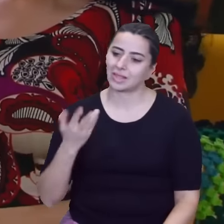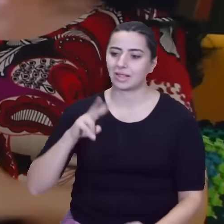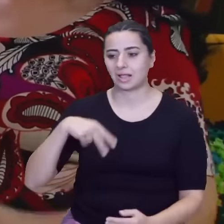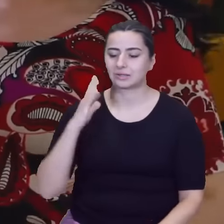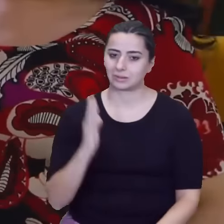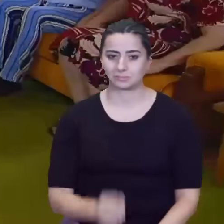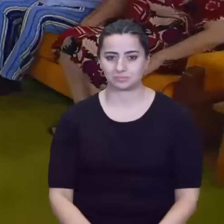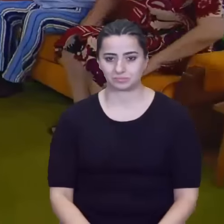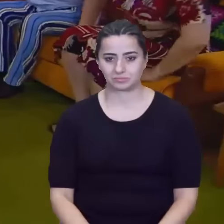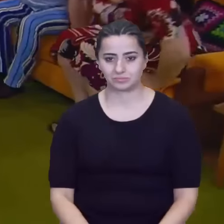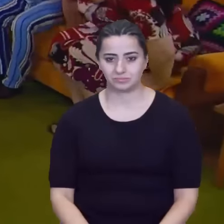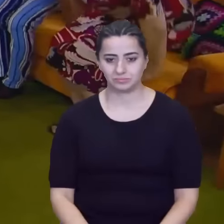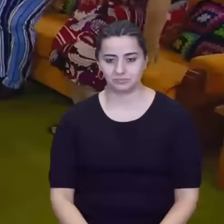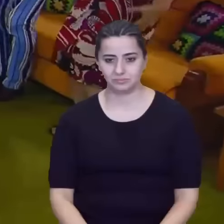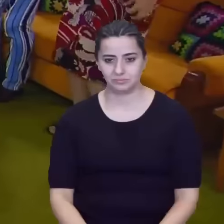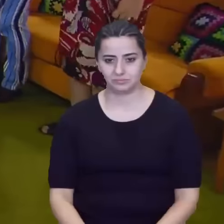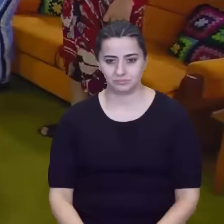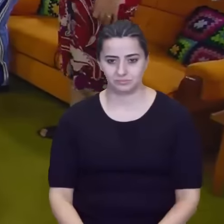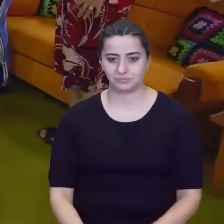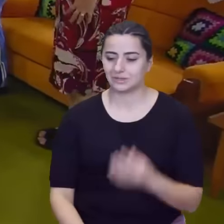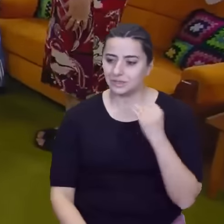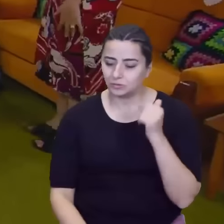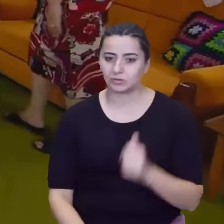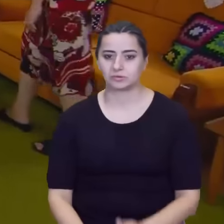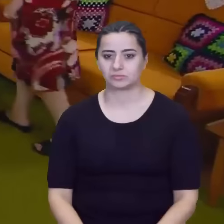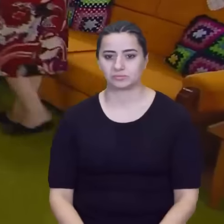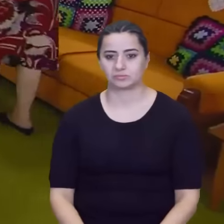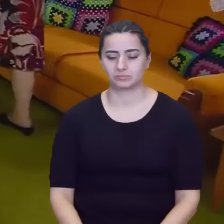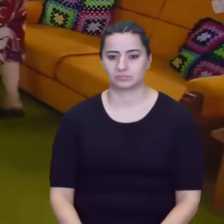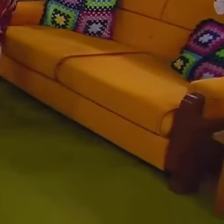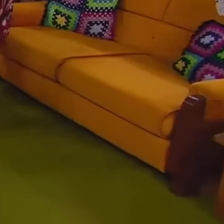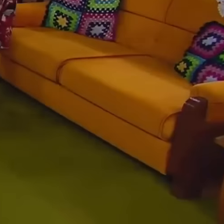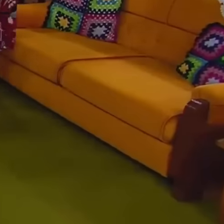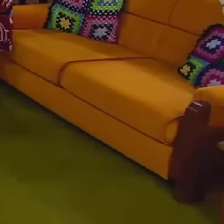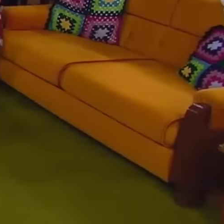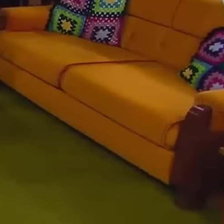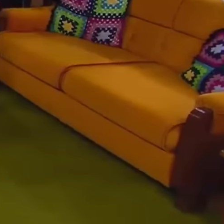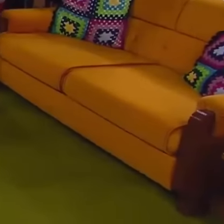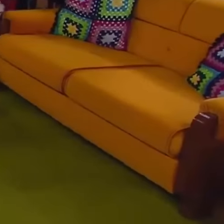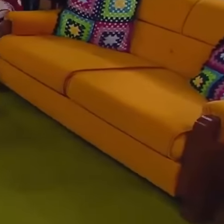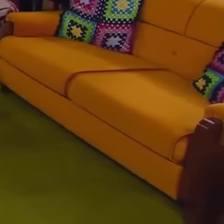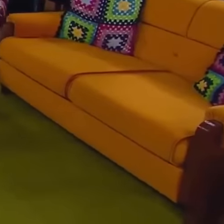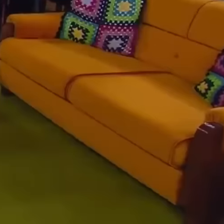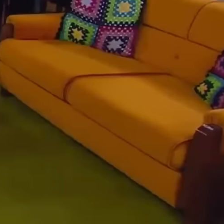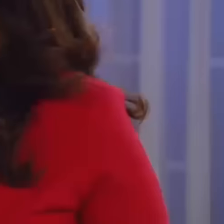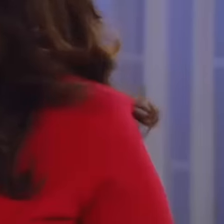biz kalkalım artık. İyi günler. İyi günler canım. İyi günler.